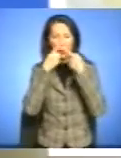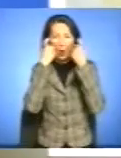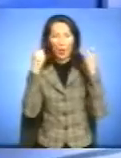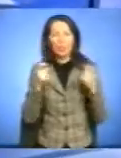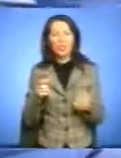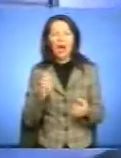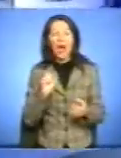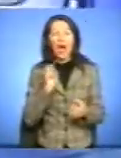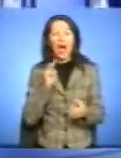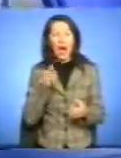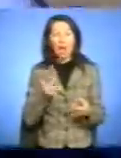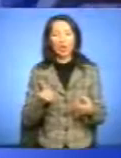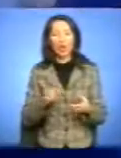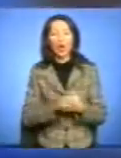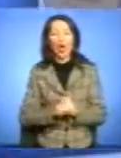земель.